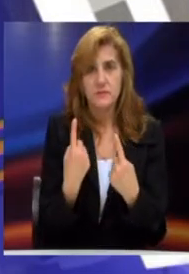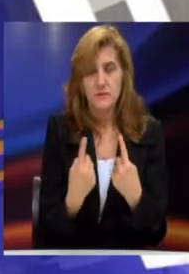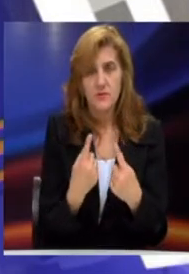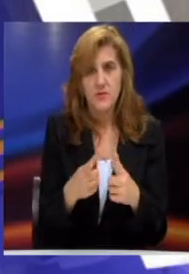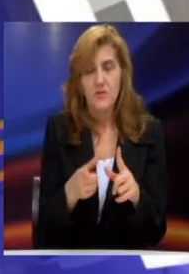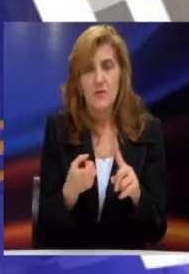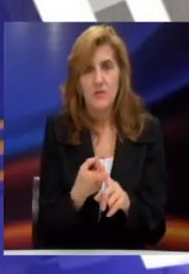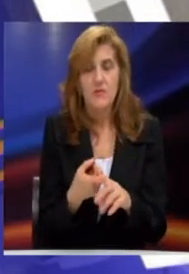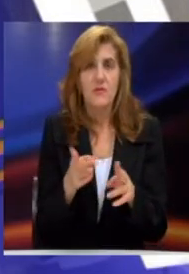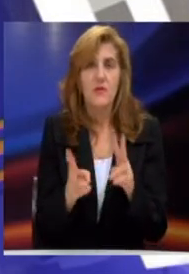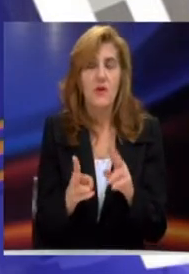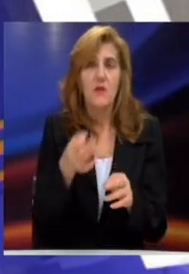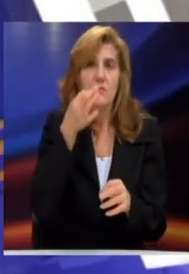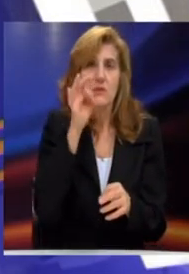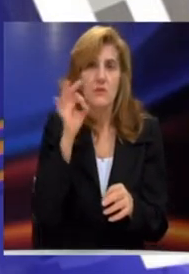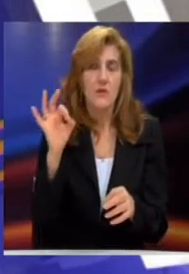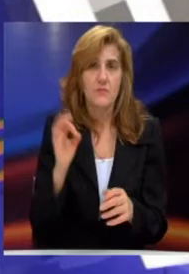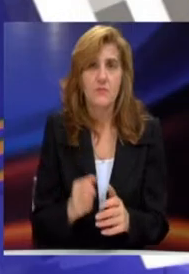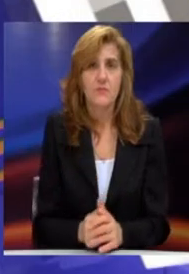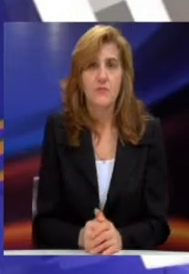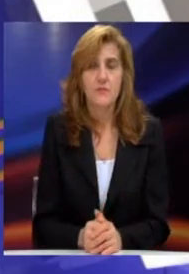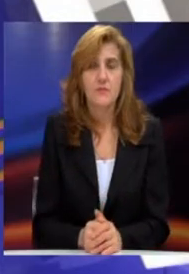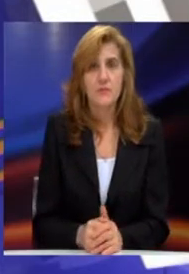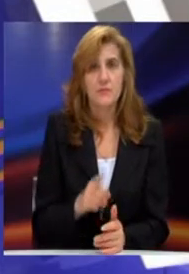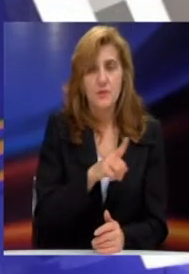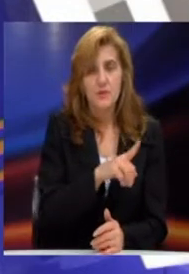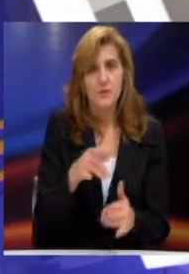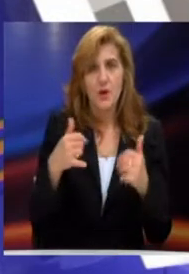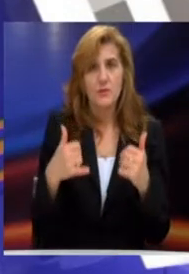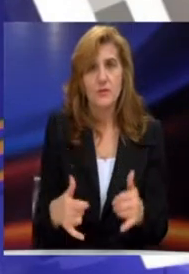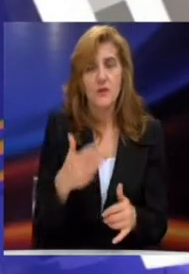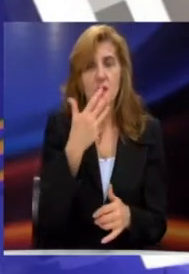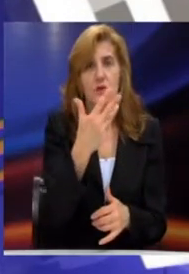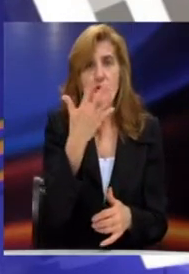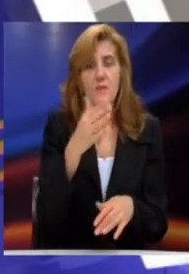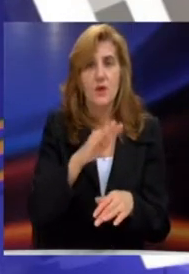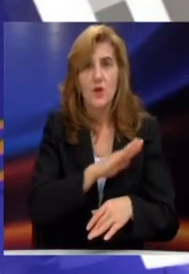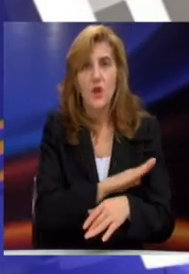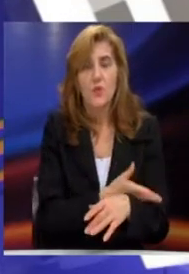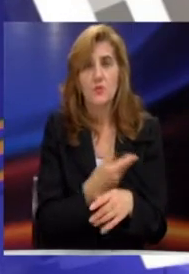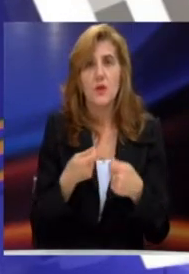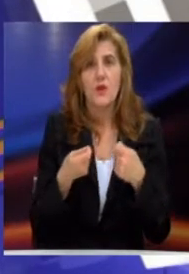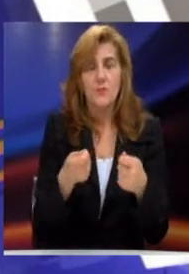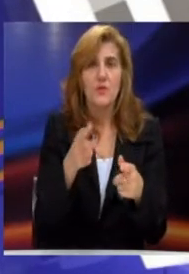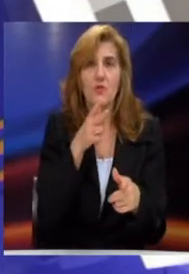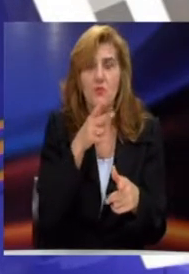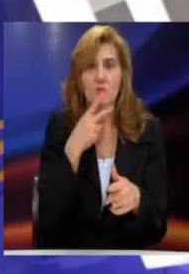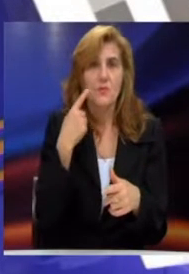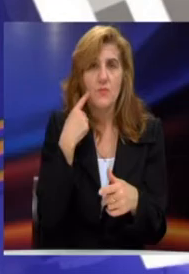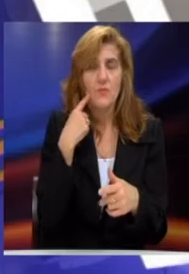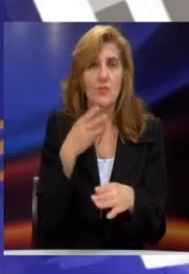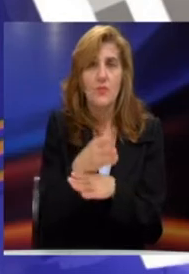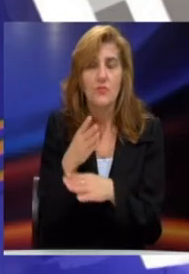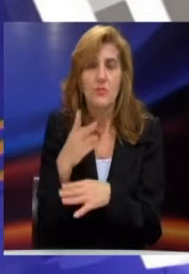reaguju na osnovu, znači kako najbolje znaju i umeju. Do sada se 45 učenika Srednje medicinske škole prijavilo da